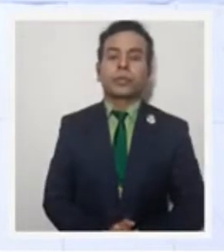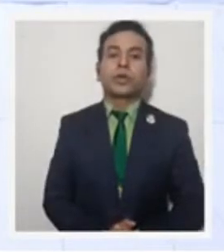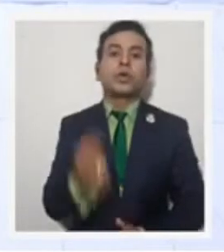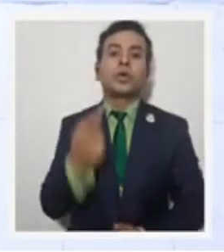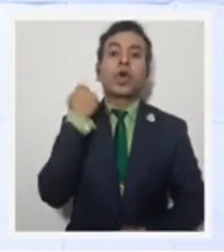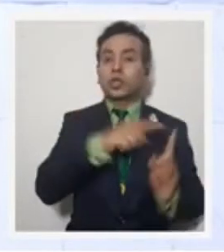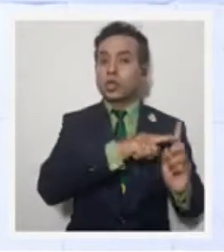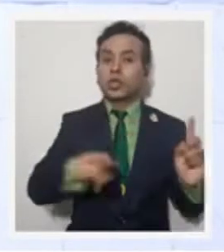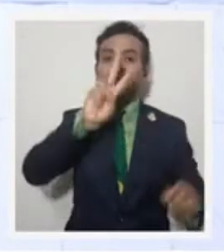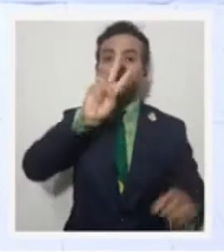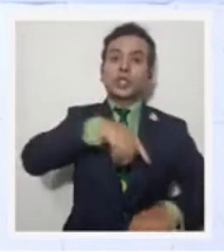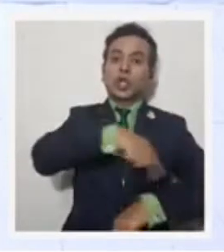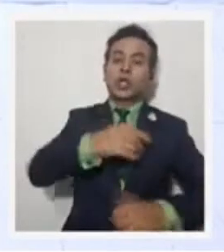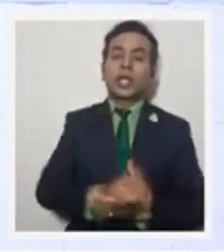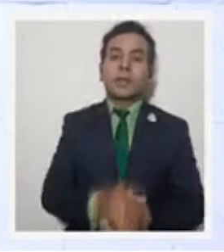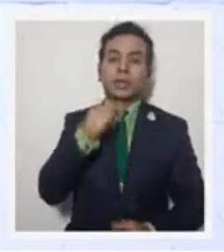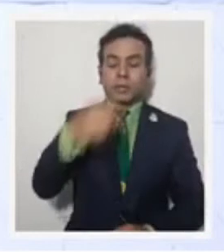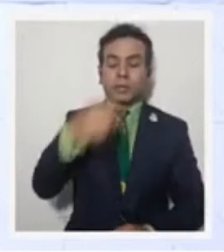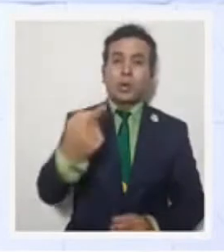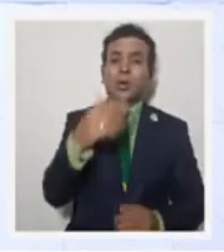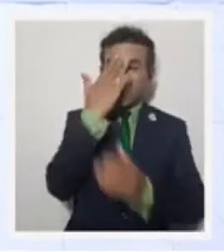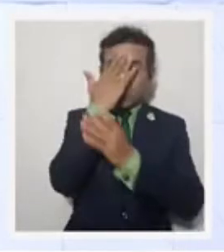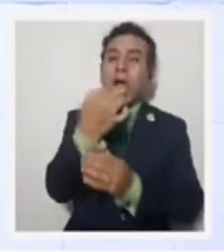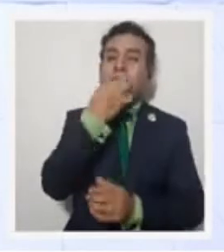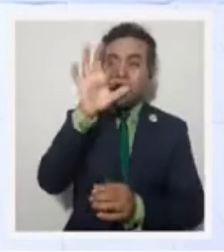আমাদের আপডেট আছে যা তথ্য আছে সেগুলো